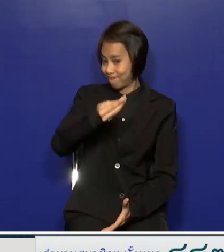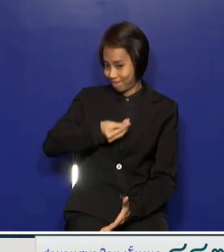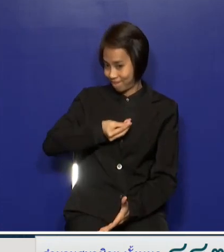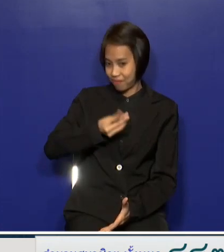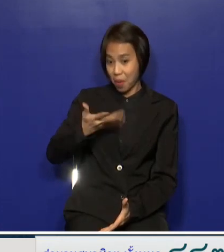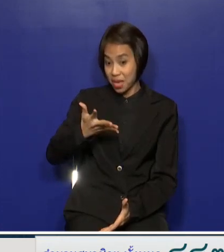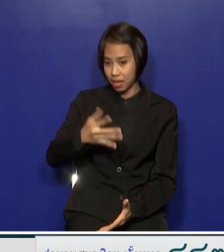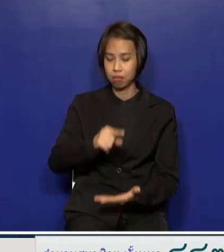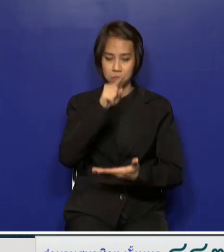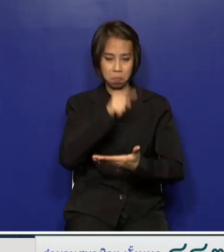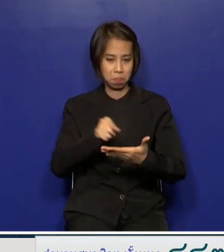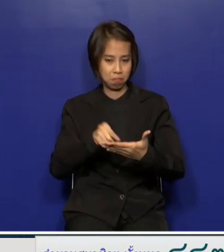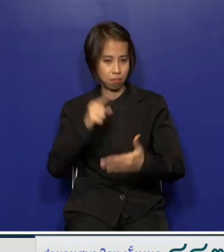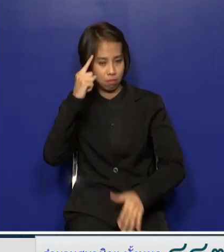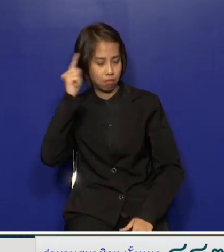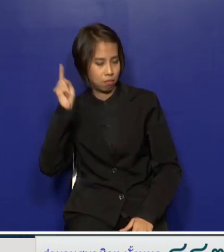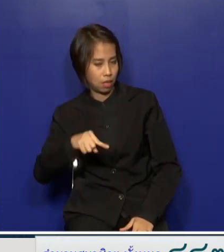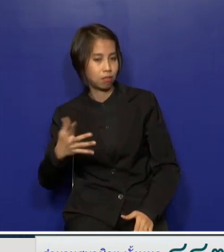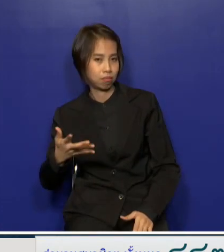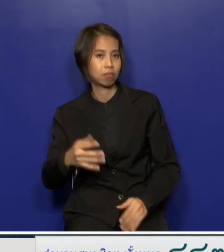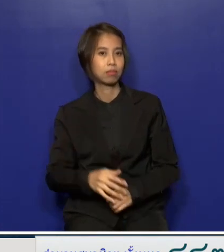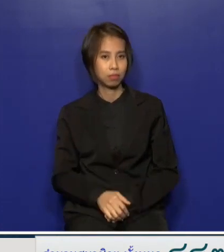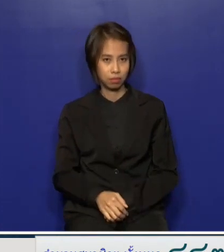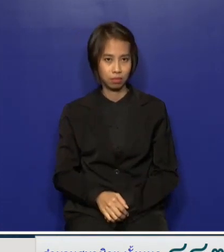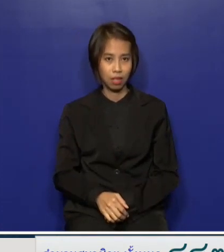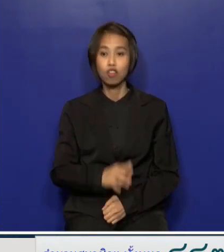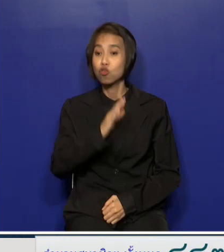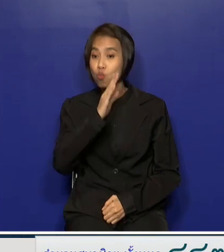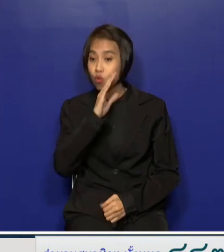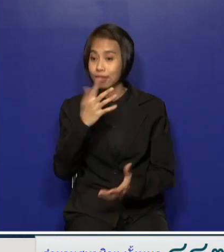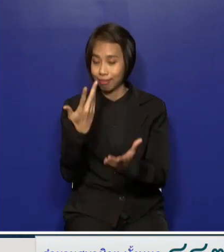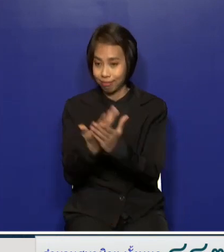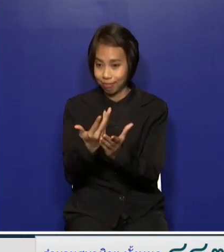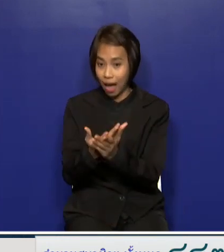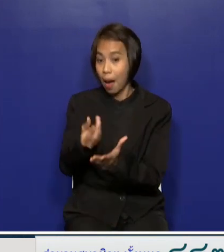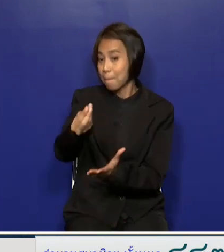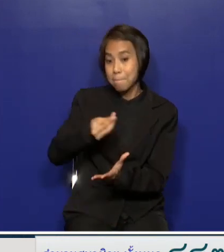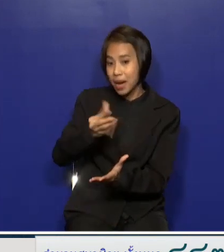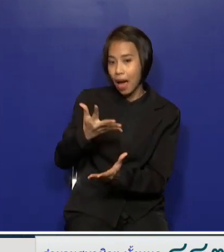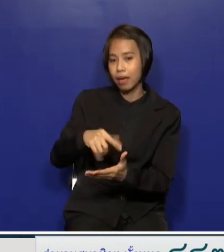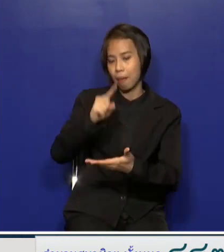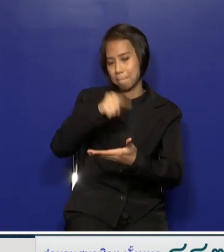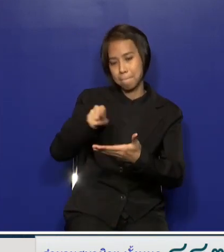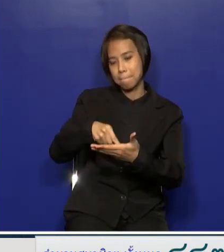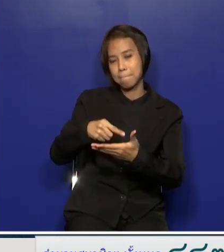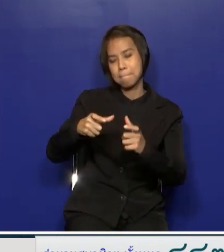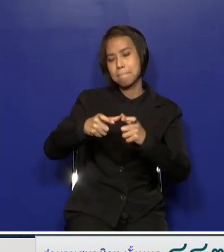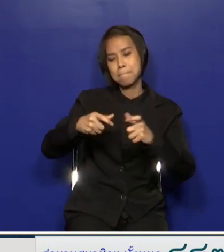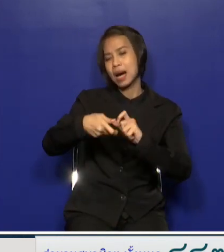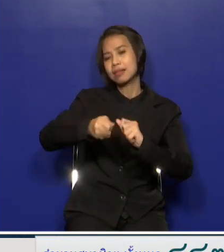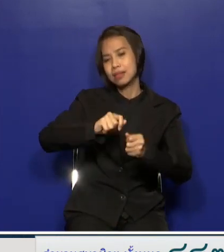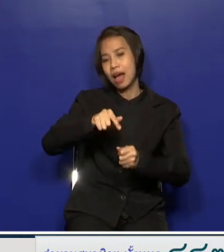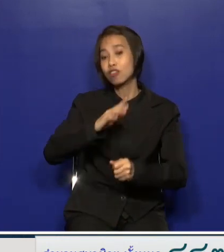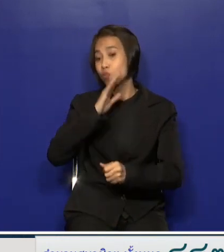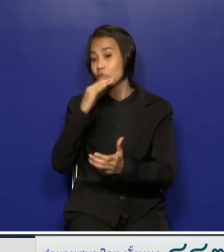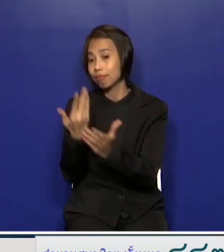่มากาบัตรเสียครับ 500 ไม่ต้องเหล็